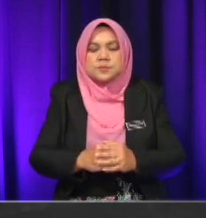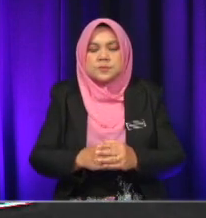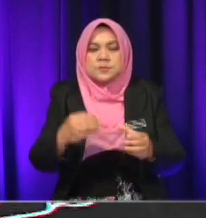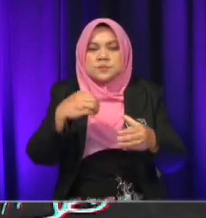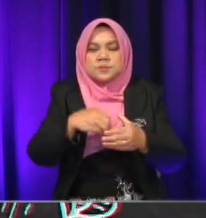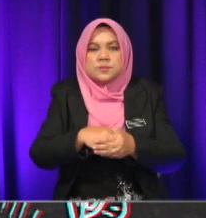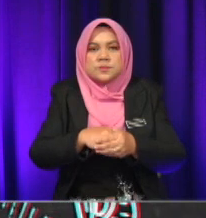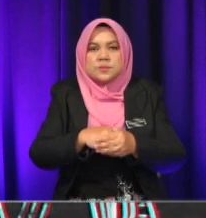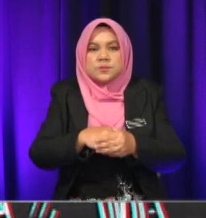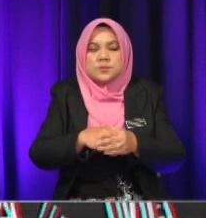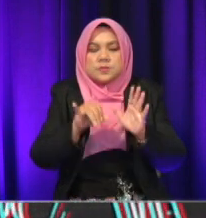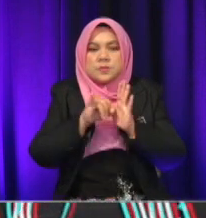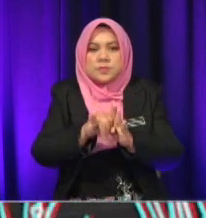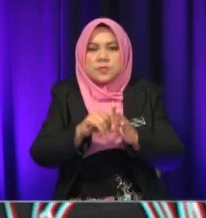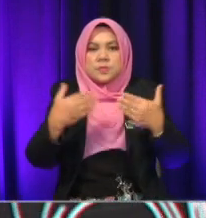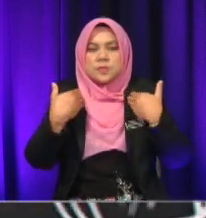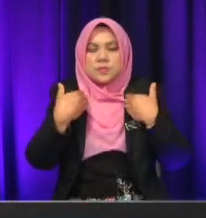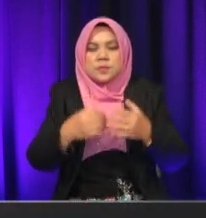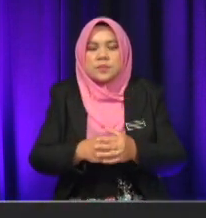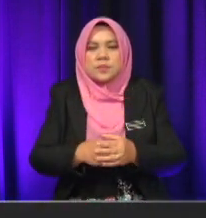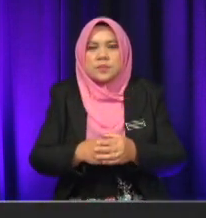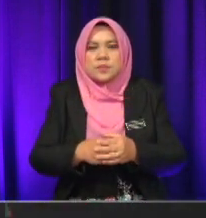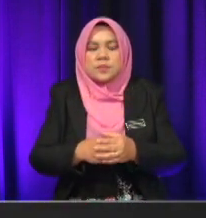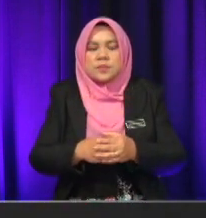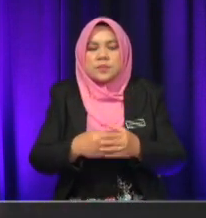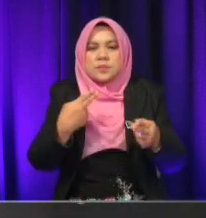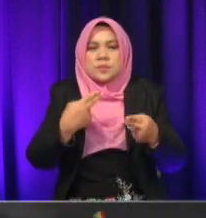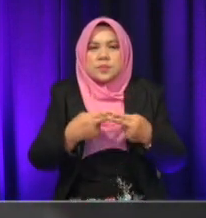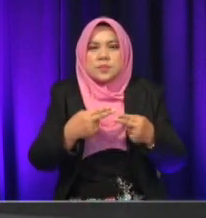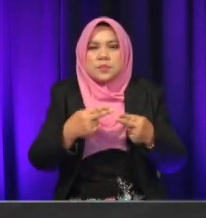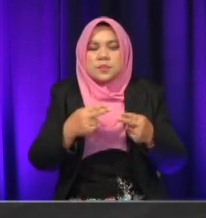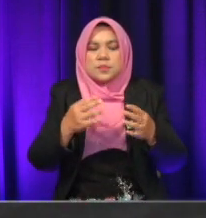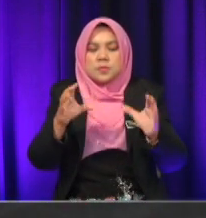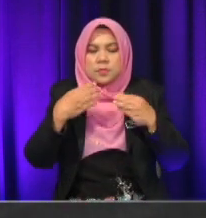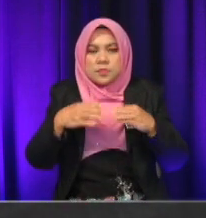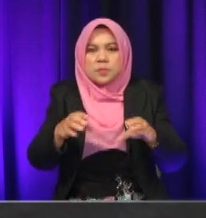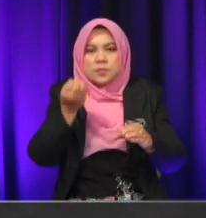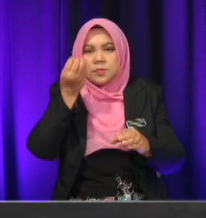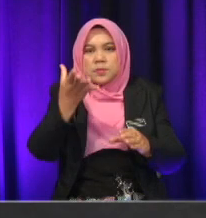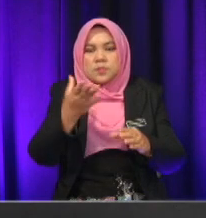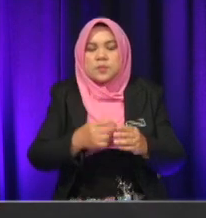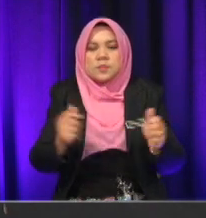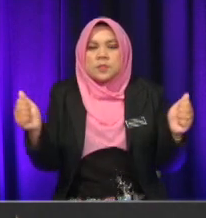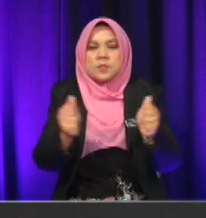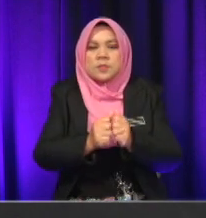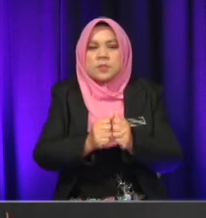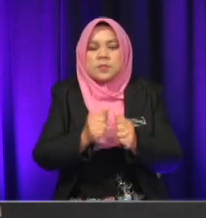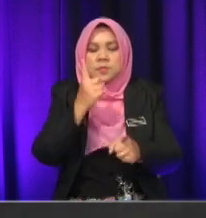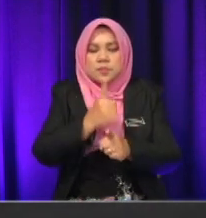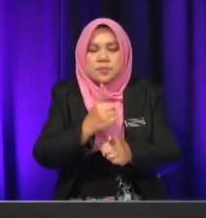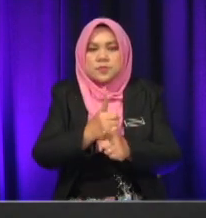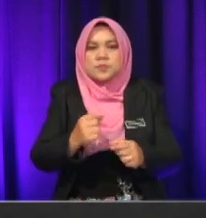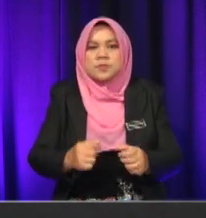dalam pengiklanan ni ada penyampaian fakta yang kita cuba sampaikan dengan tepat. Mm-mm. Kepada